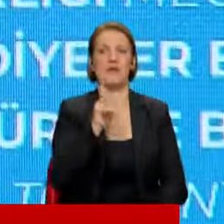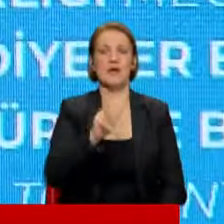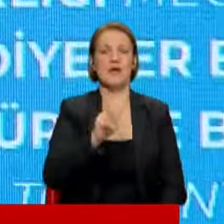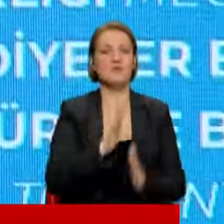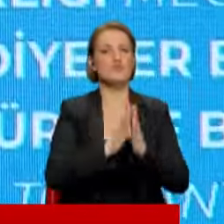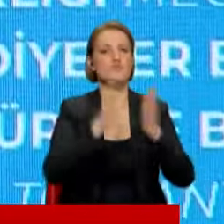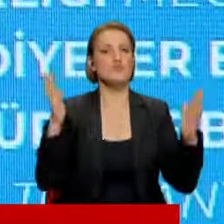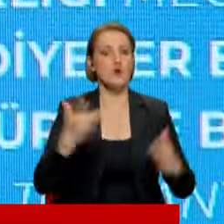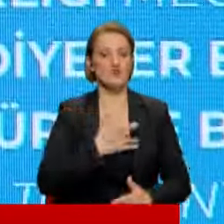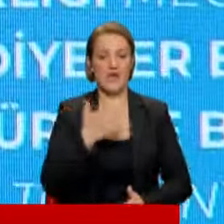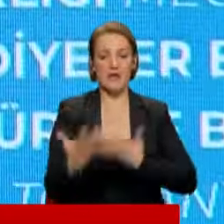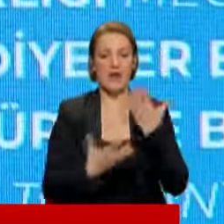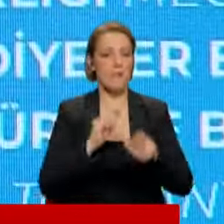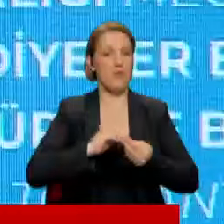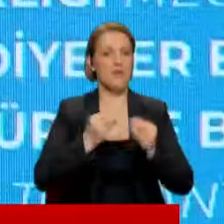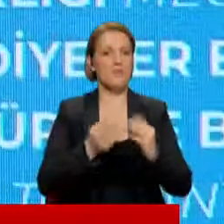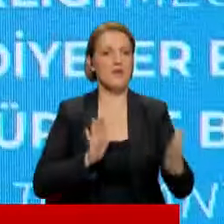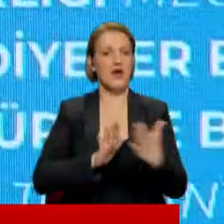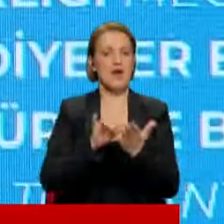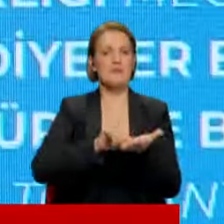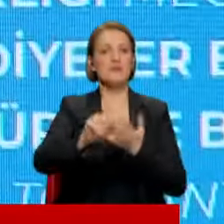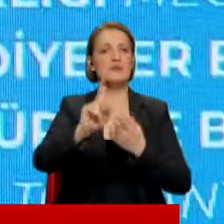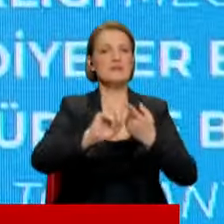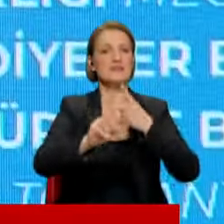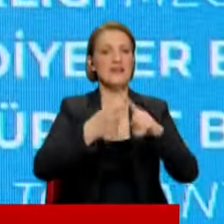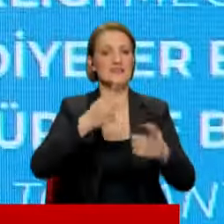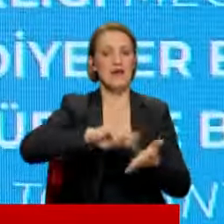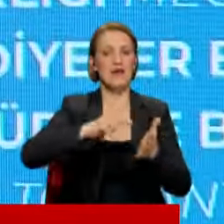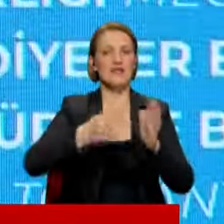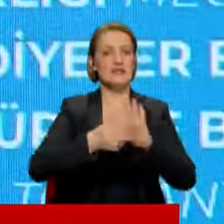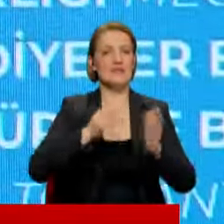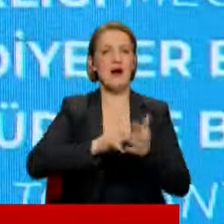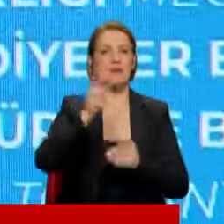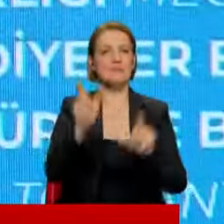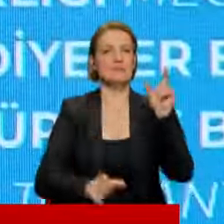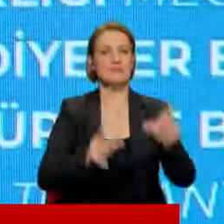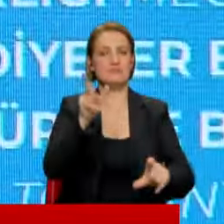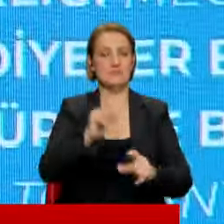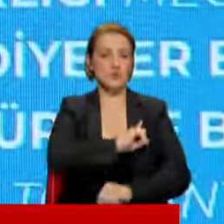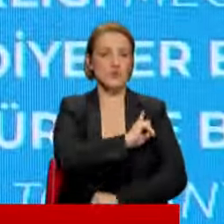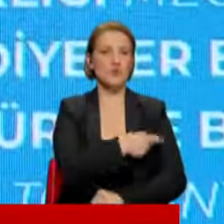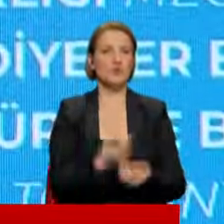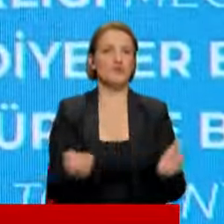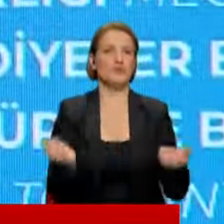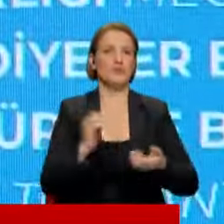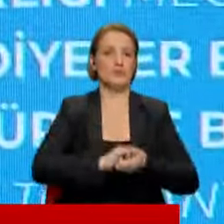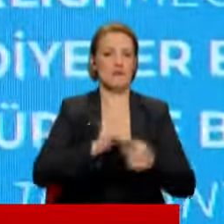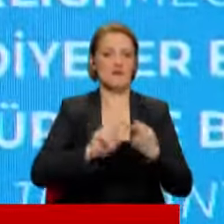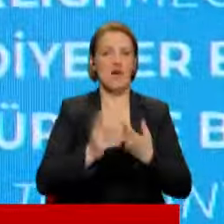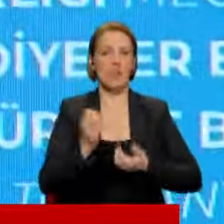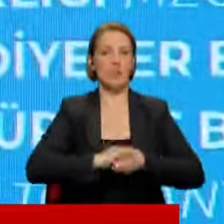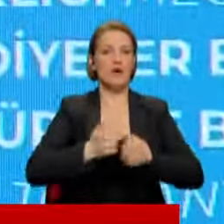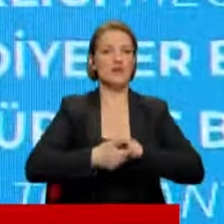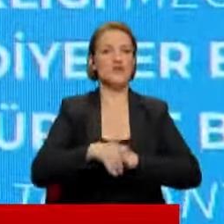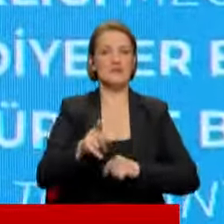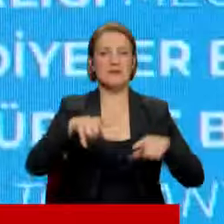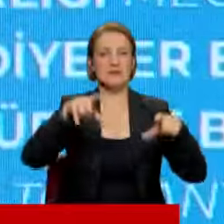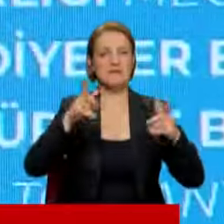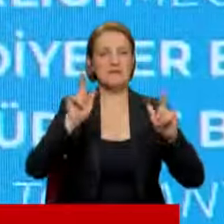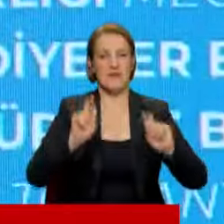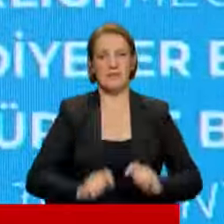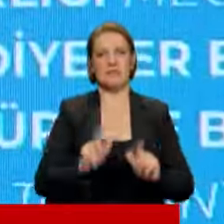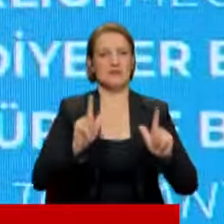can yakan sorunlara karşı tüm Siyasi ve İdari aktör arasında Güç Birliği ve dayanışmanın tesis